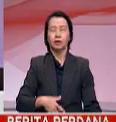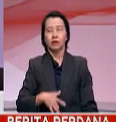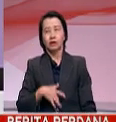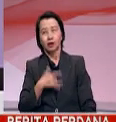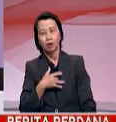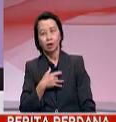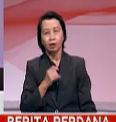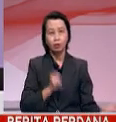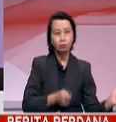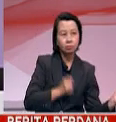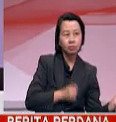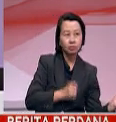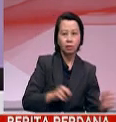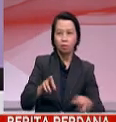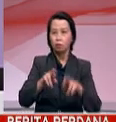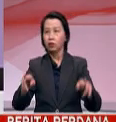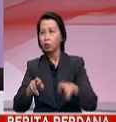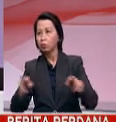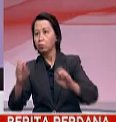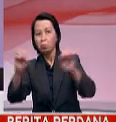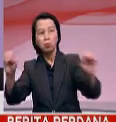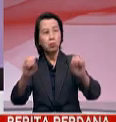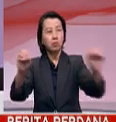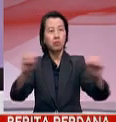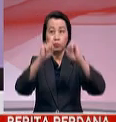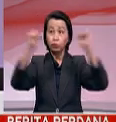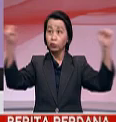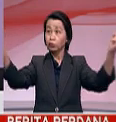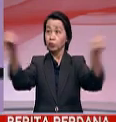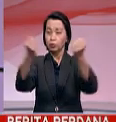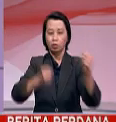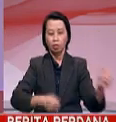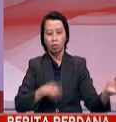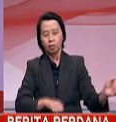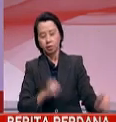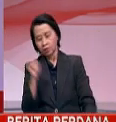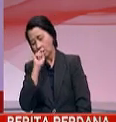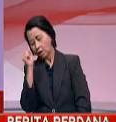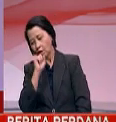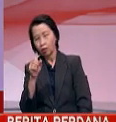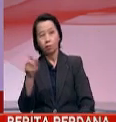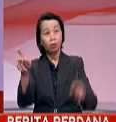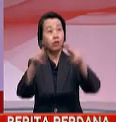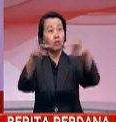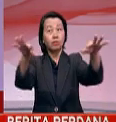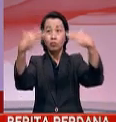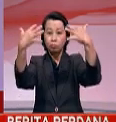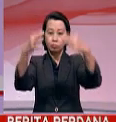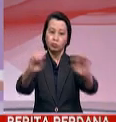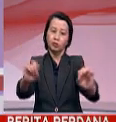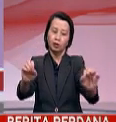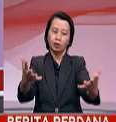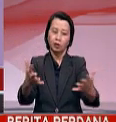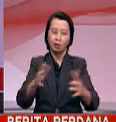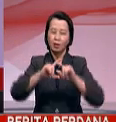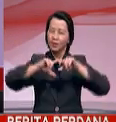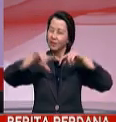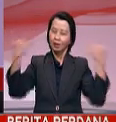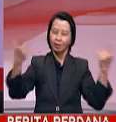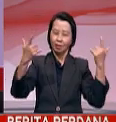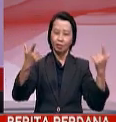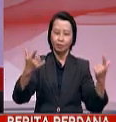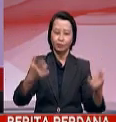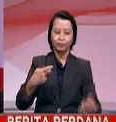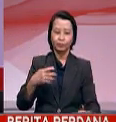Kita dah kadang-kadang recording pun tak ada orang pun. Kat studio pun kita record, kita nyanyi kita saja. So adalah satu suasana yang berbeza.